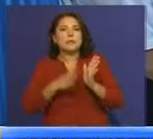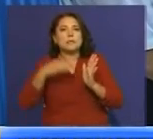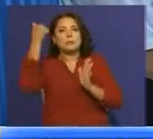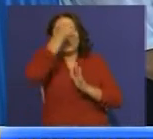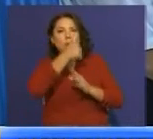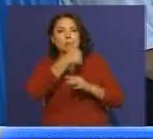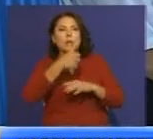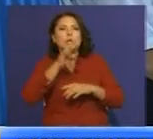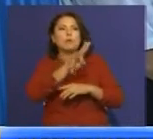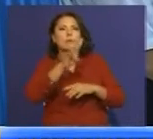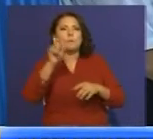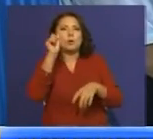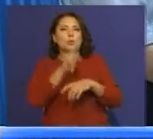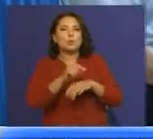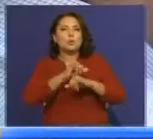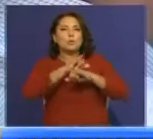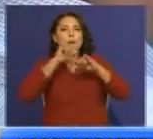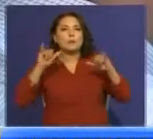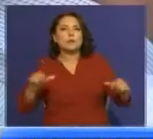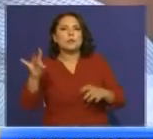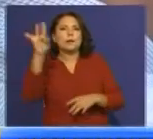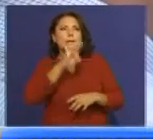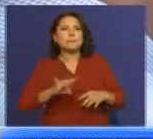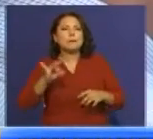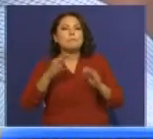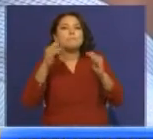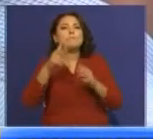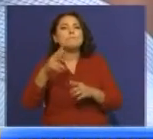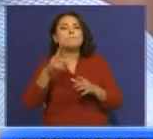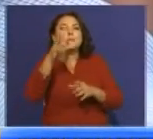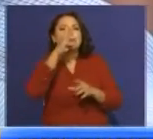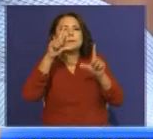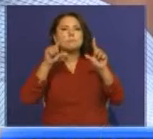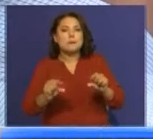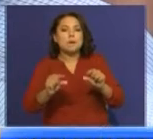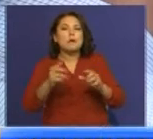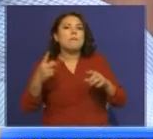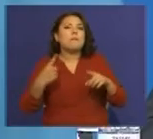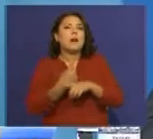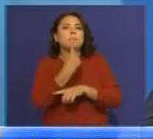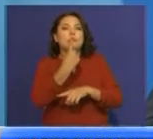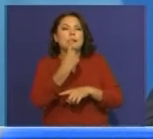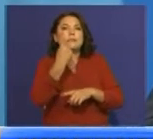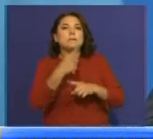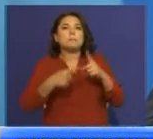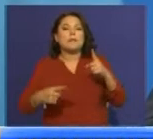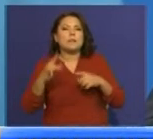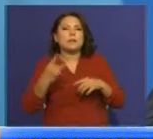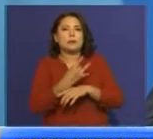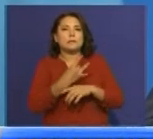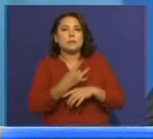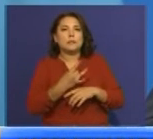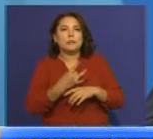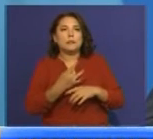года глава государства поручил увеличить размер минимальной заработной платы в 1,5 раза. Поручаю с 1